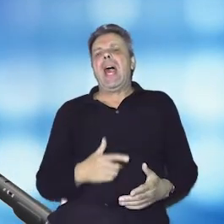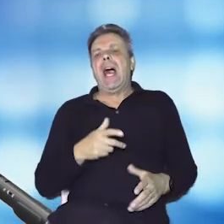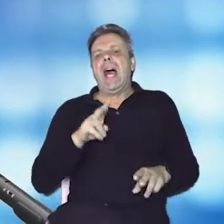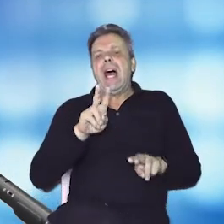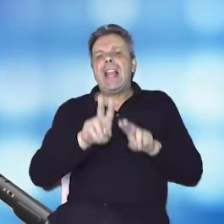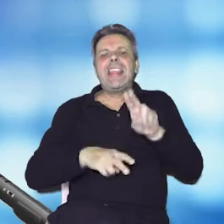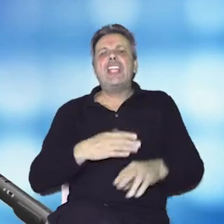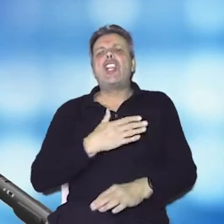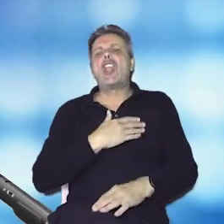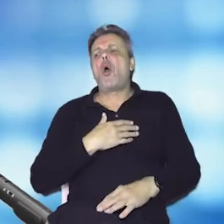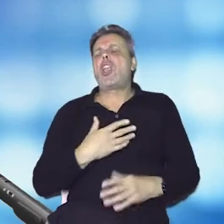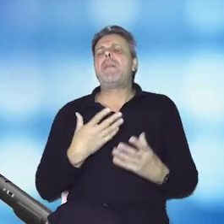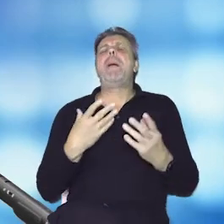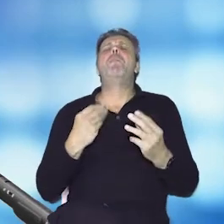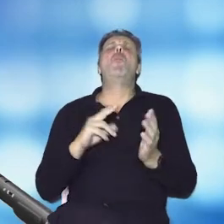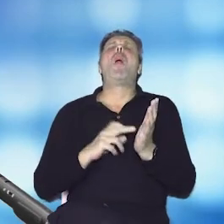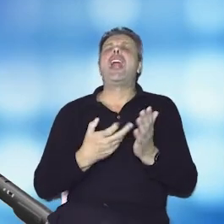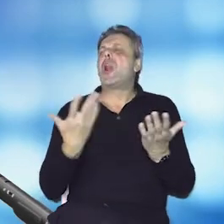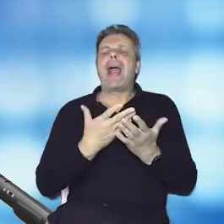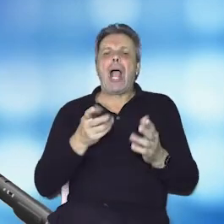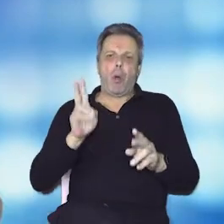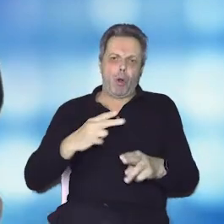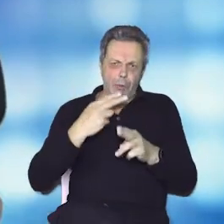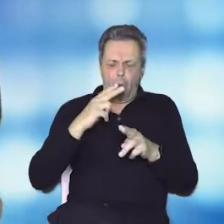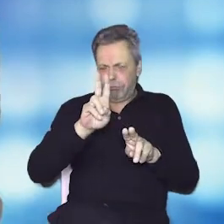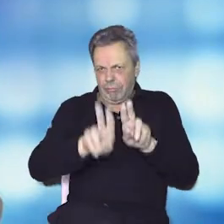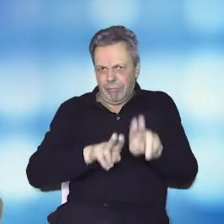ima puno načina na koje se može pristupiti.